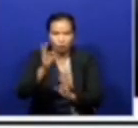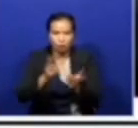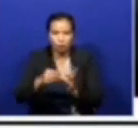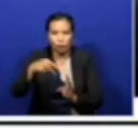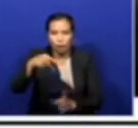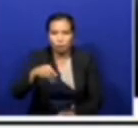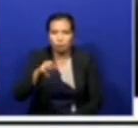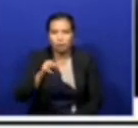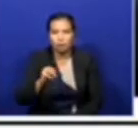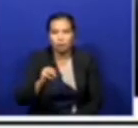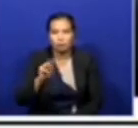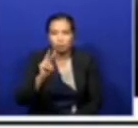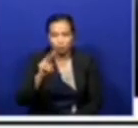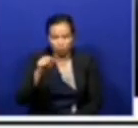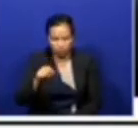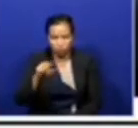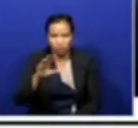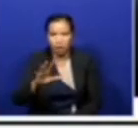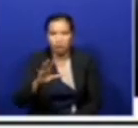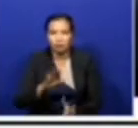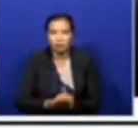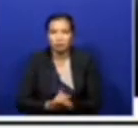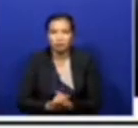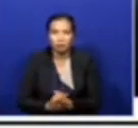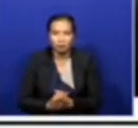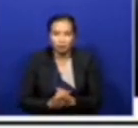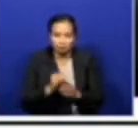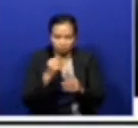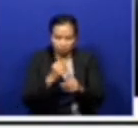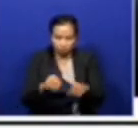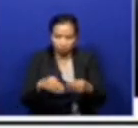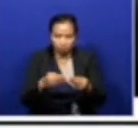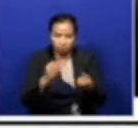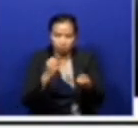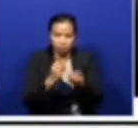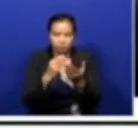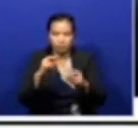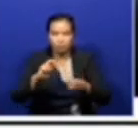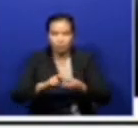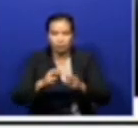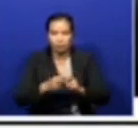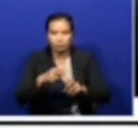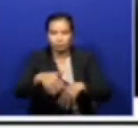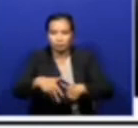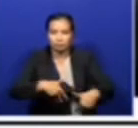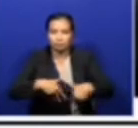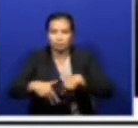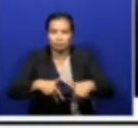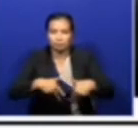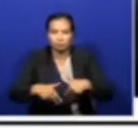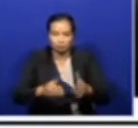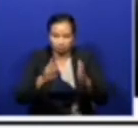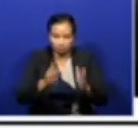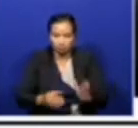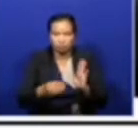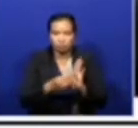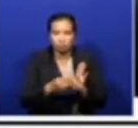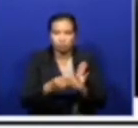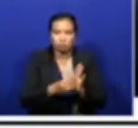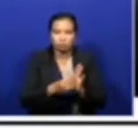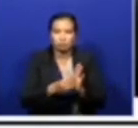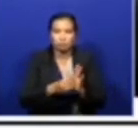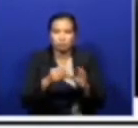ครับ PM 2.5 ที่มาสร้างความเดือดร้อนให้กับพี่น้องประชาชนคนกรุงเทพมหานครอย่าง